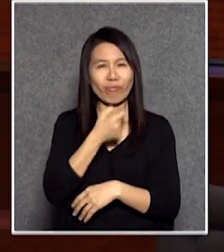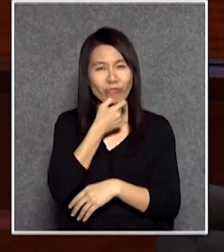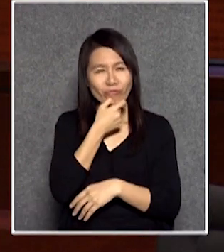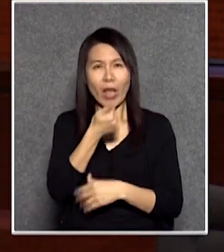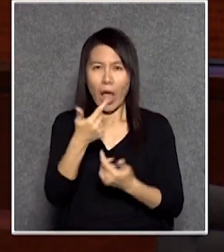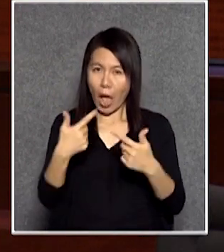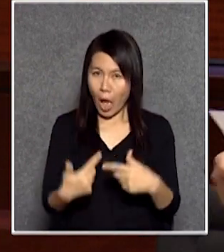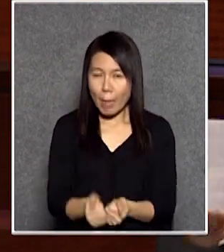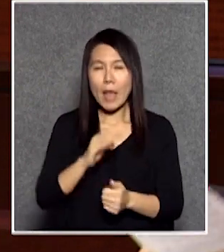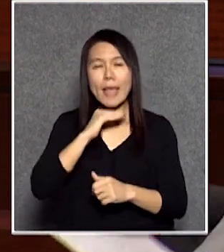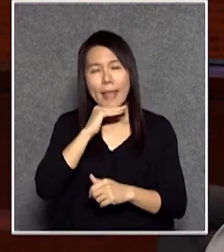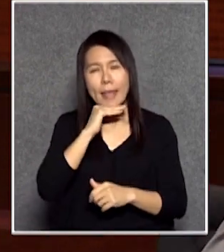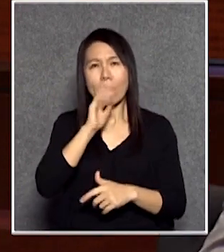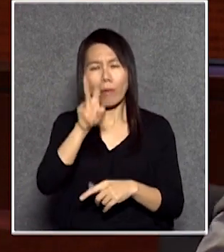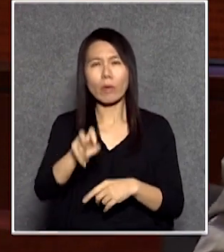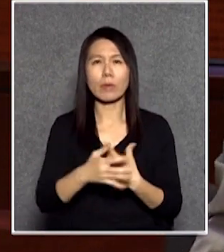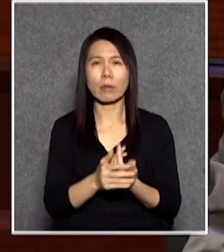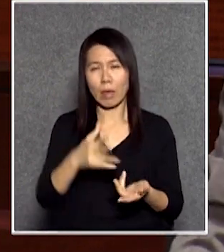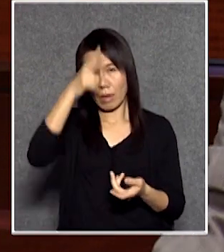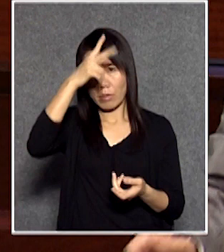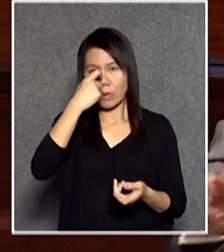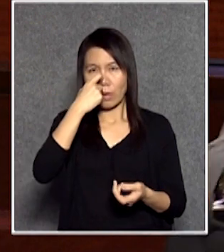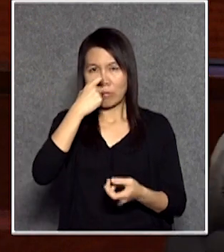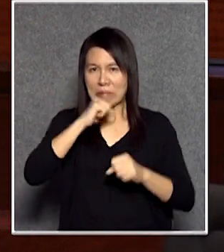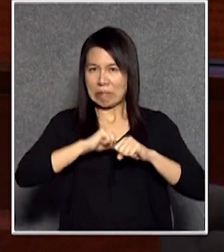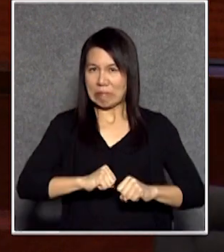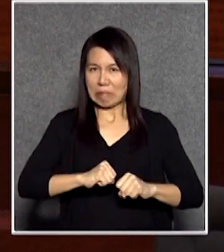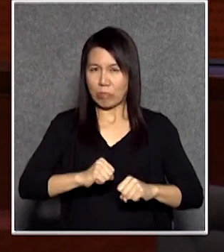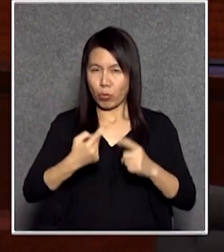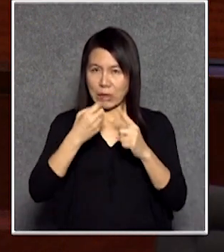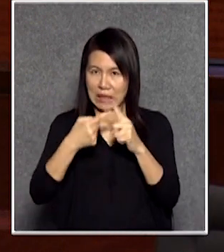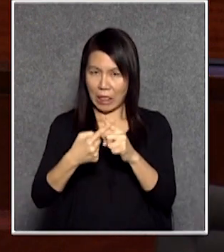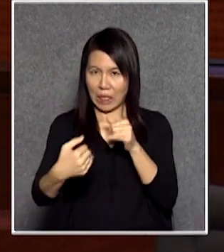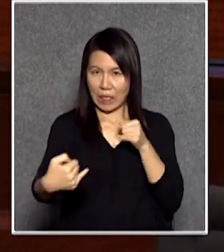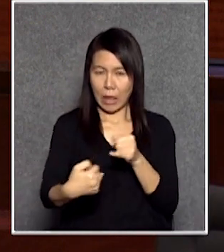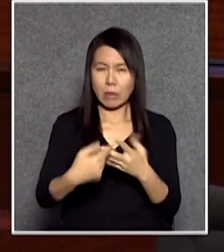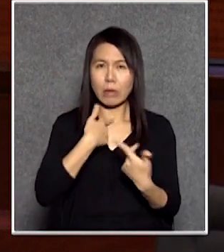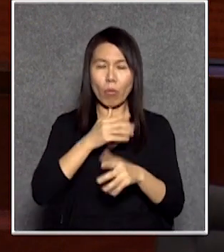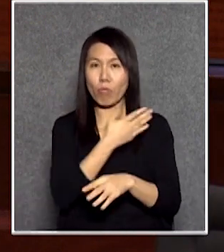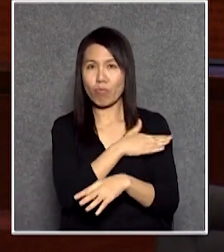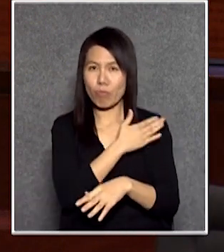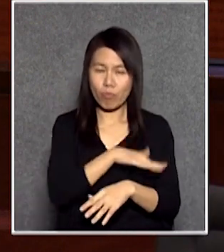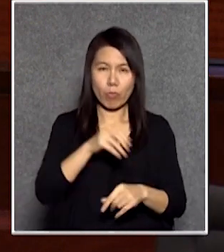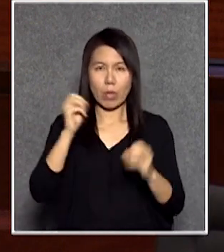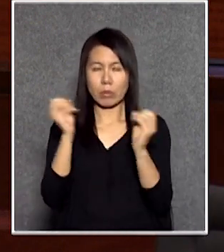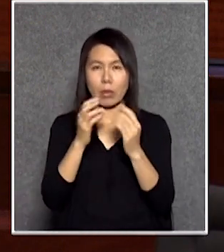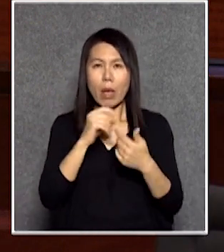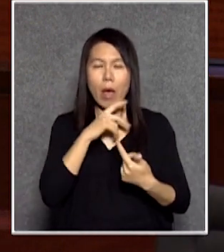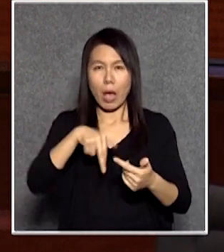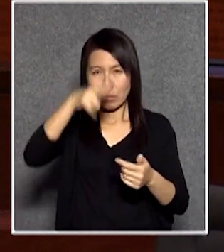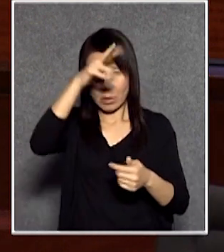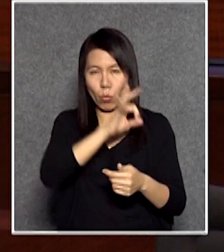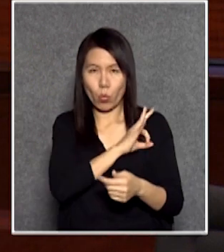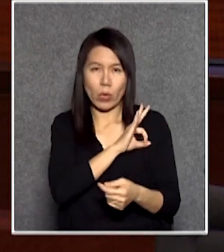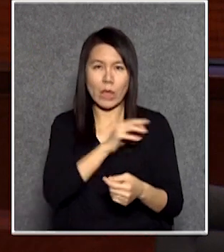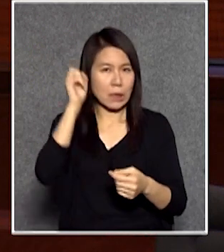合理的期望，梁振英堅決與民為敵，無視通訊辦和行政會議成員的意見，拒